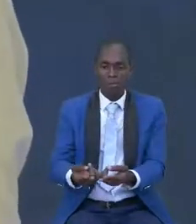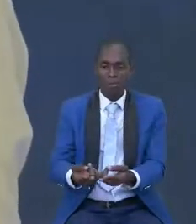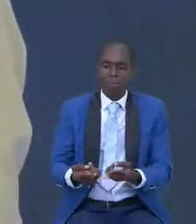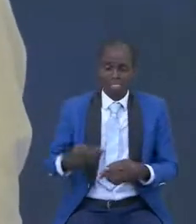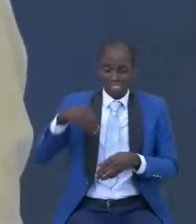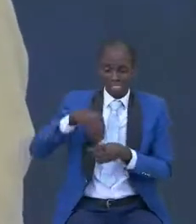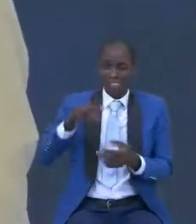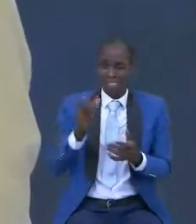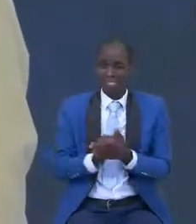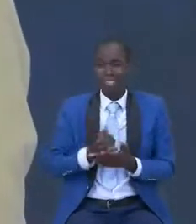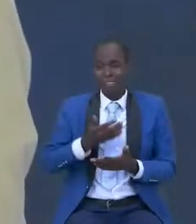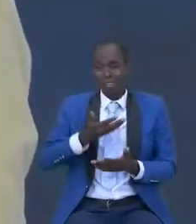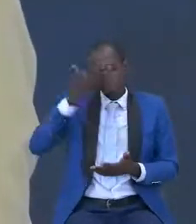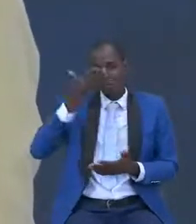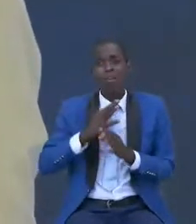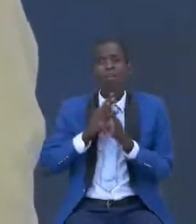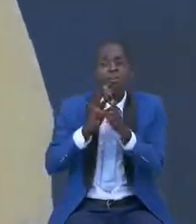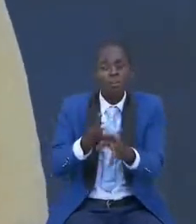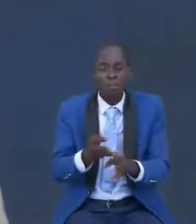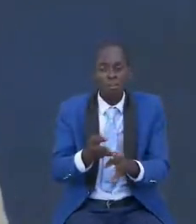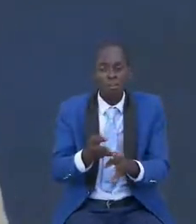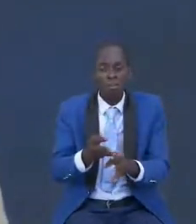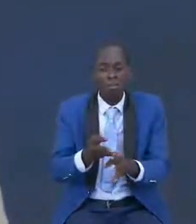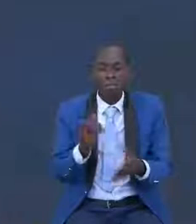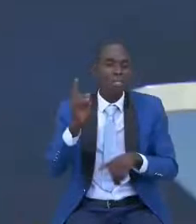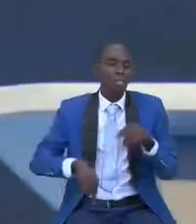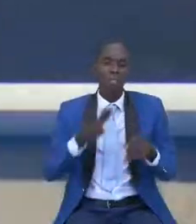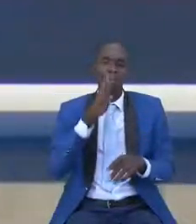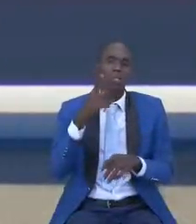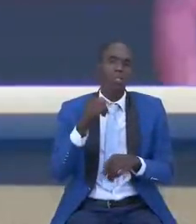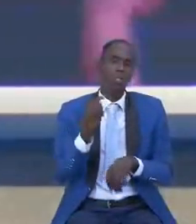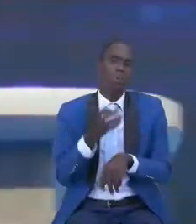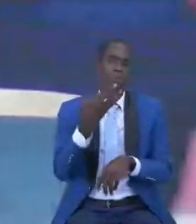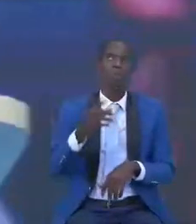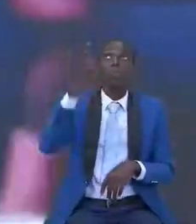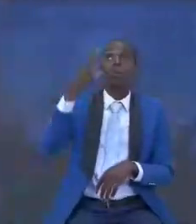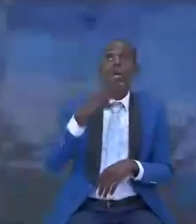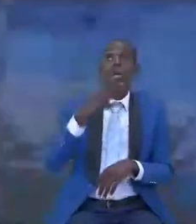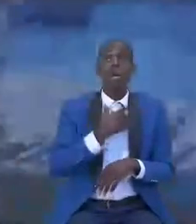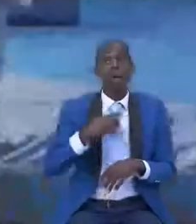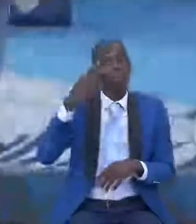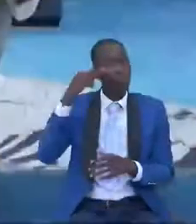vomit et qui se couche et roule dans les vomissures. Ça ne peut pas être l'œuvre de Dieu.